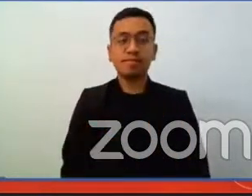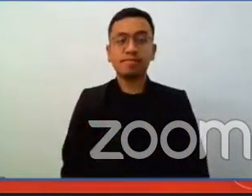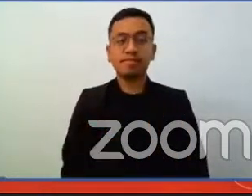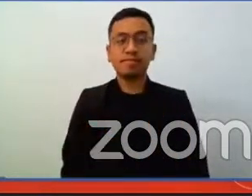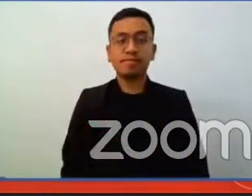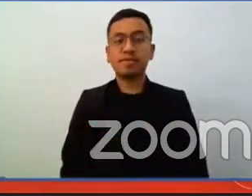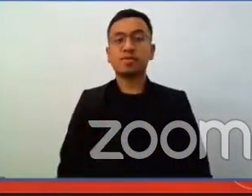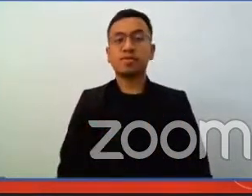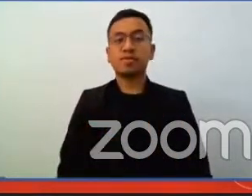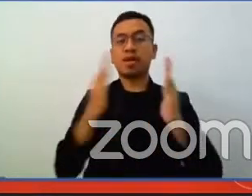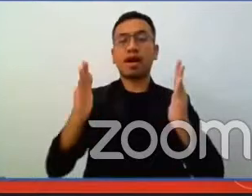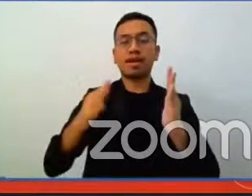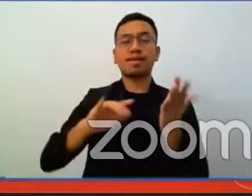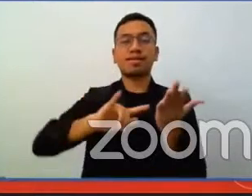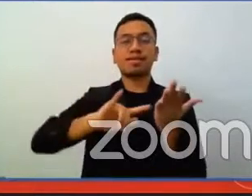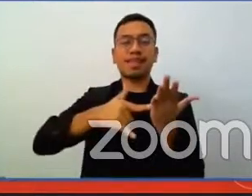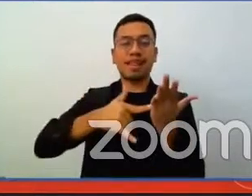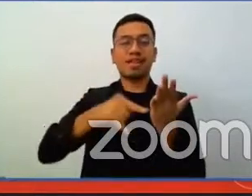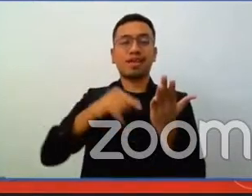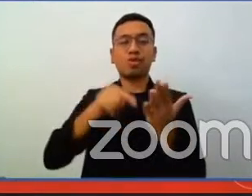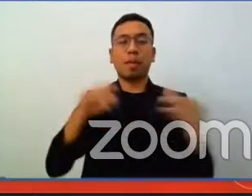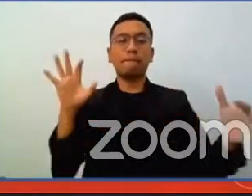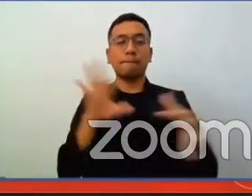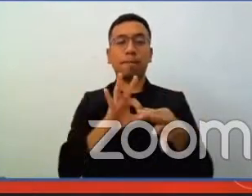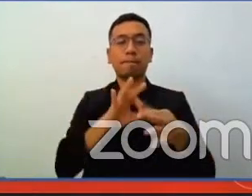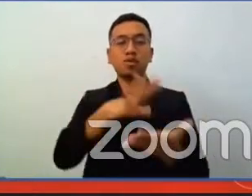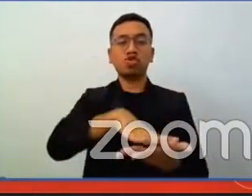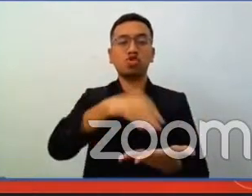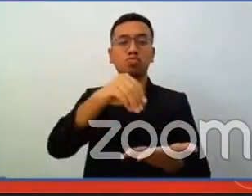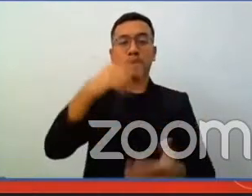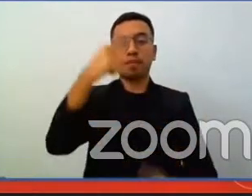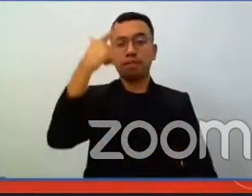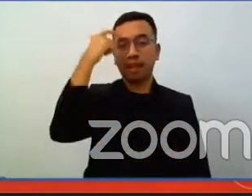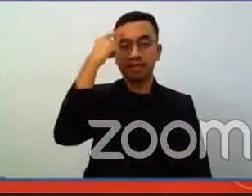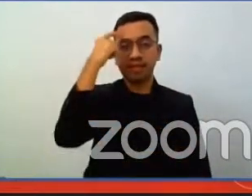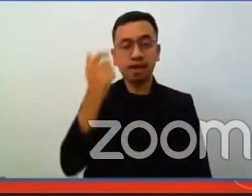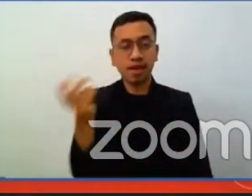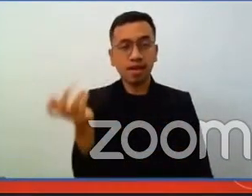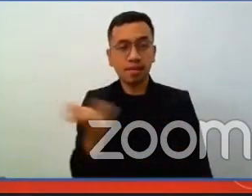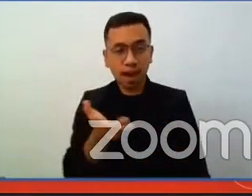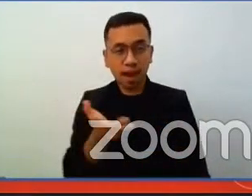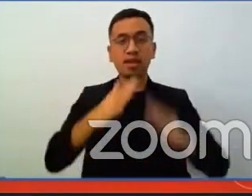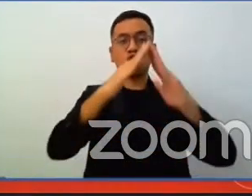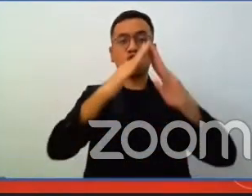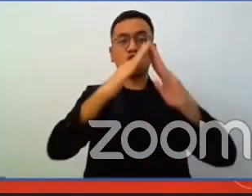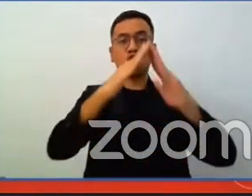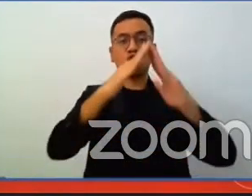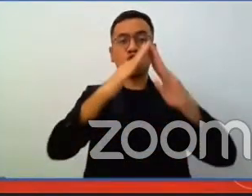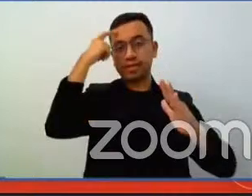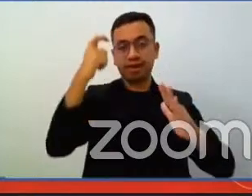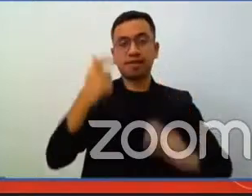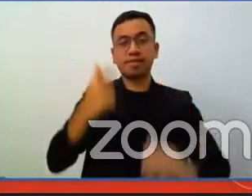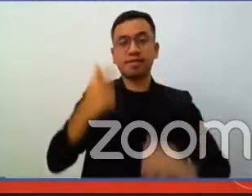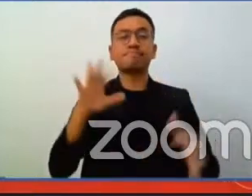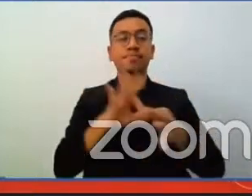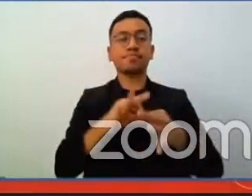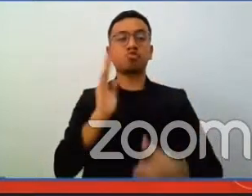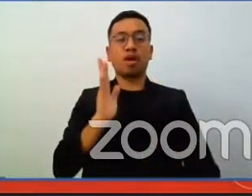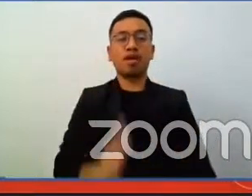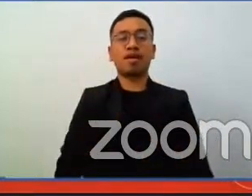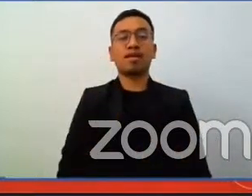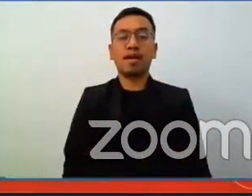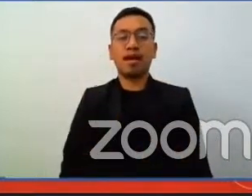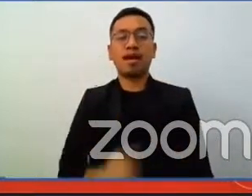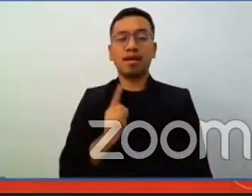koleksi media digital ya, ini kita linkkan ke sumber belajar juga yang ada di rumah belajar. Ya, ini juga